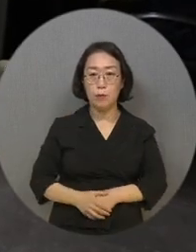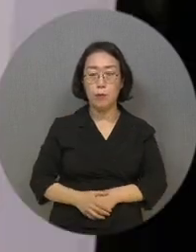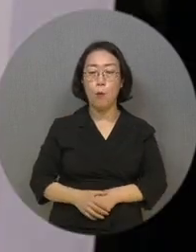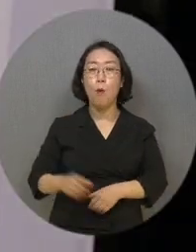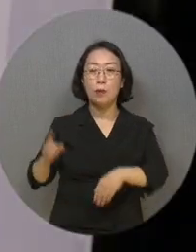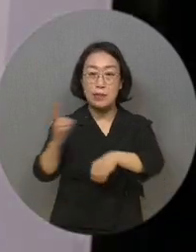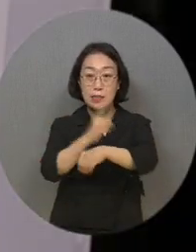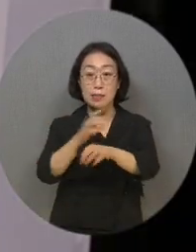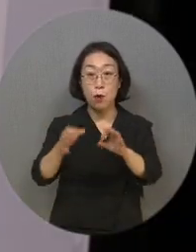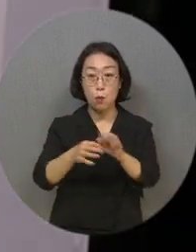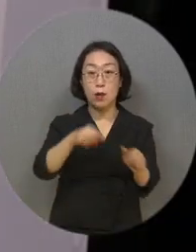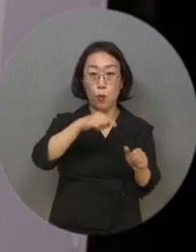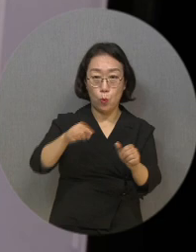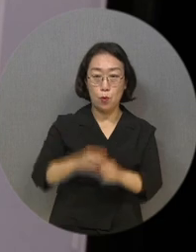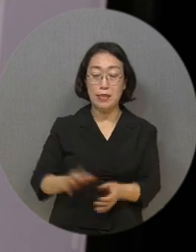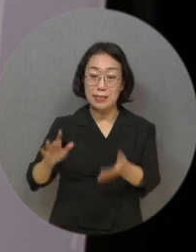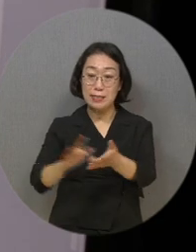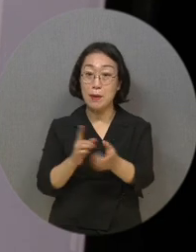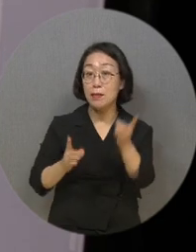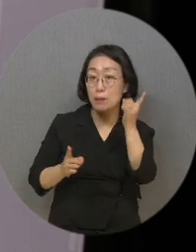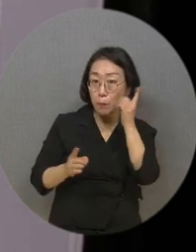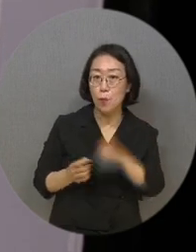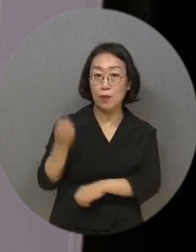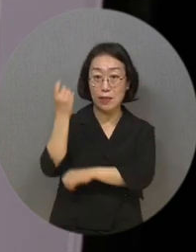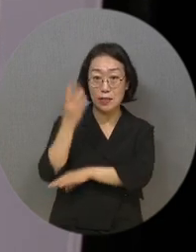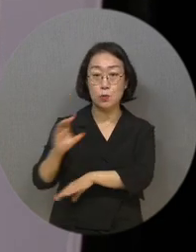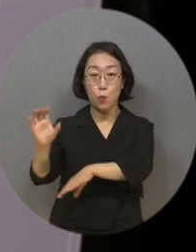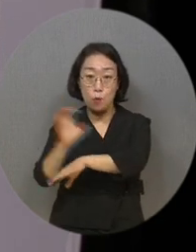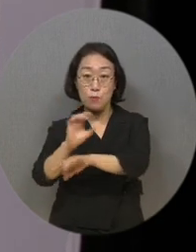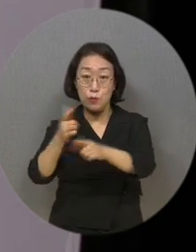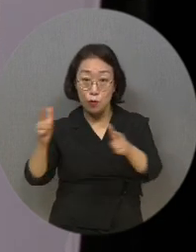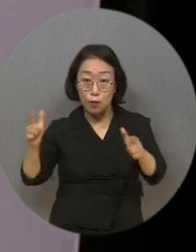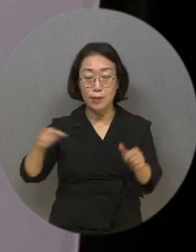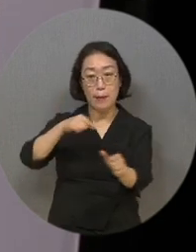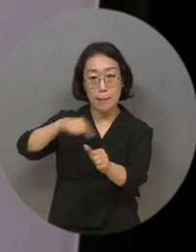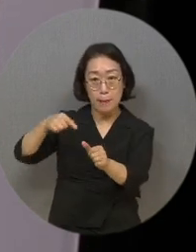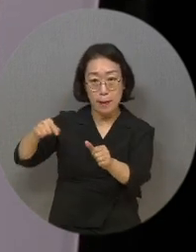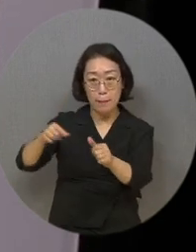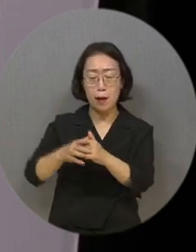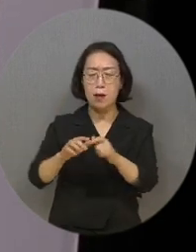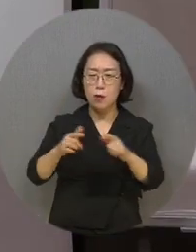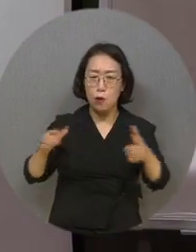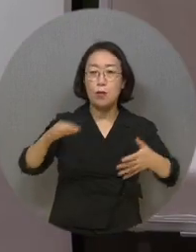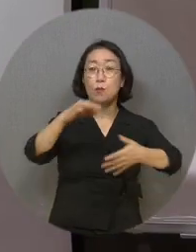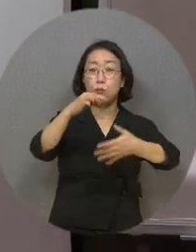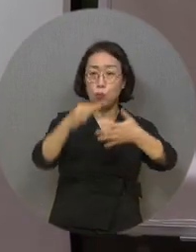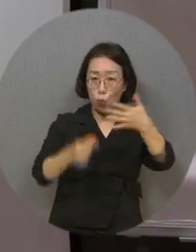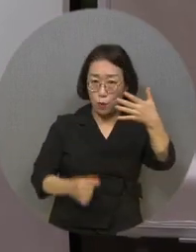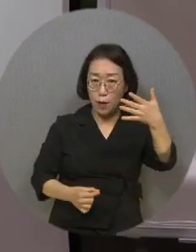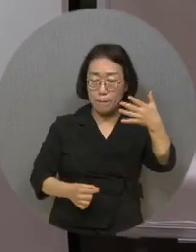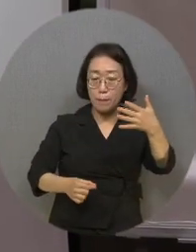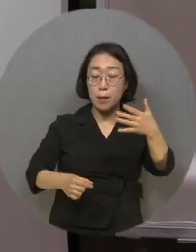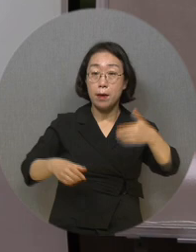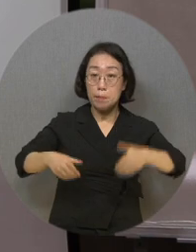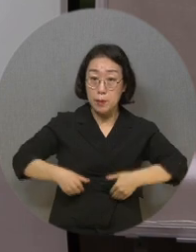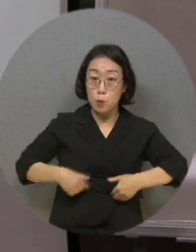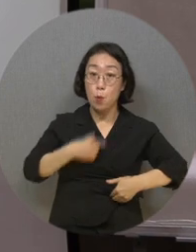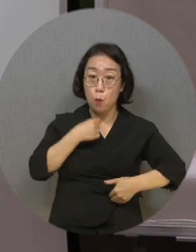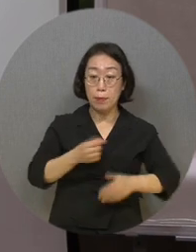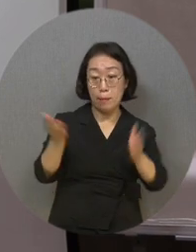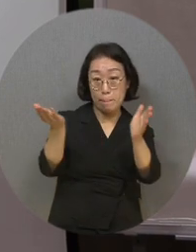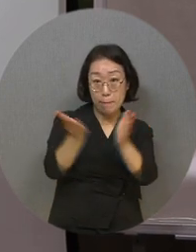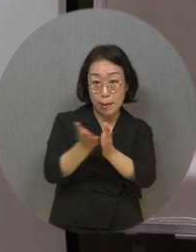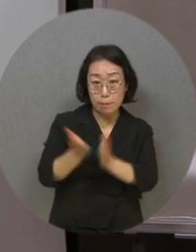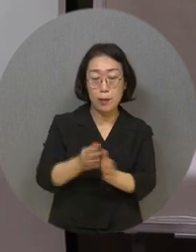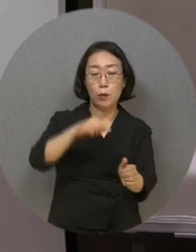운영하며 스마트폰 컴퓨터 기초부터 전문 자격증 과정, 뉴미디어 프로그램 등 수요에 맞춘 다양한 과정의